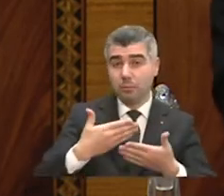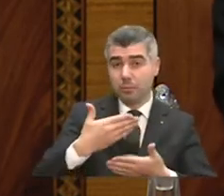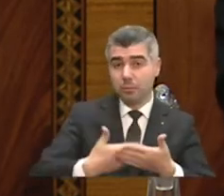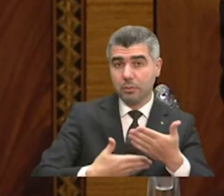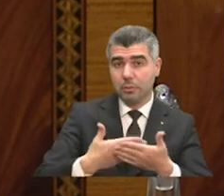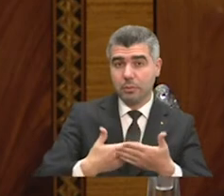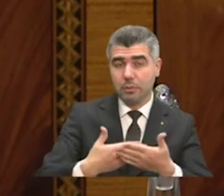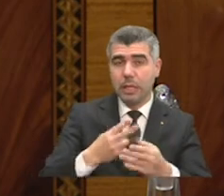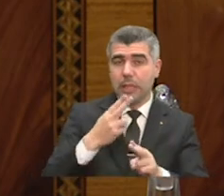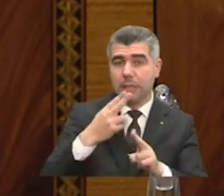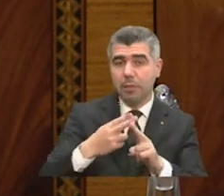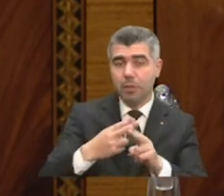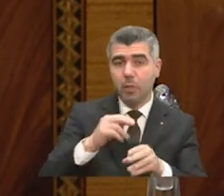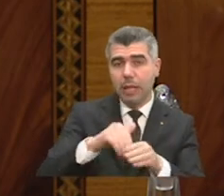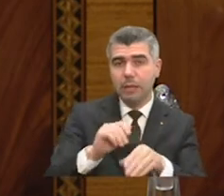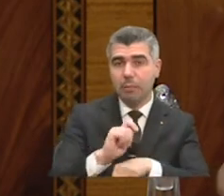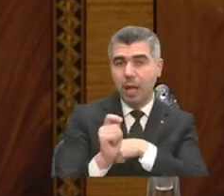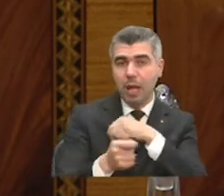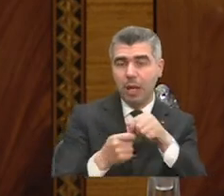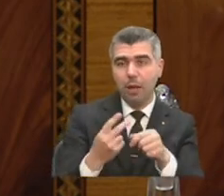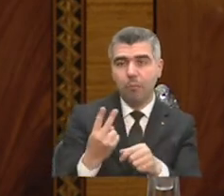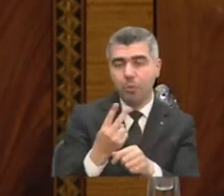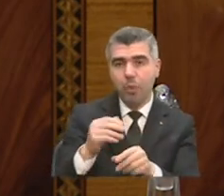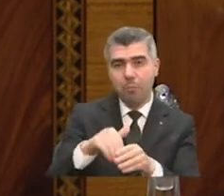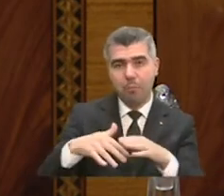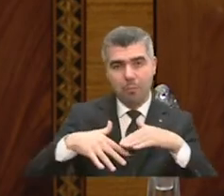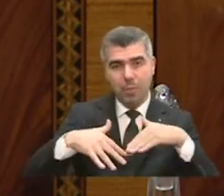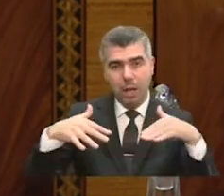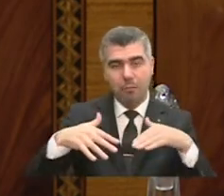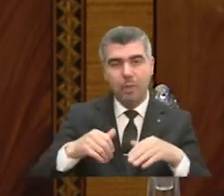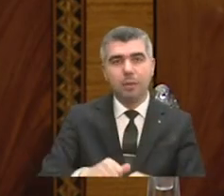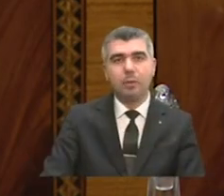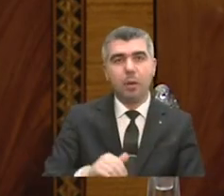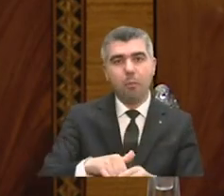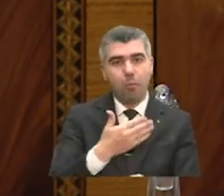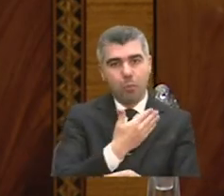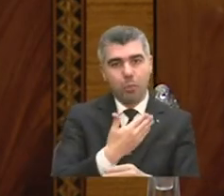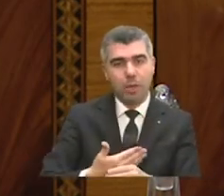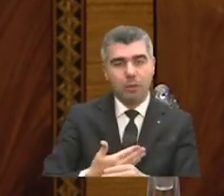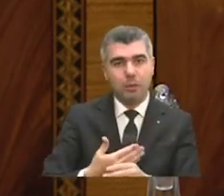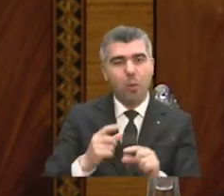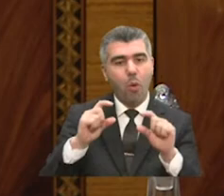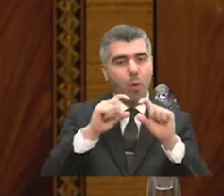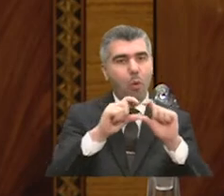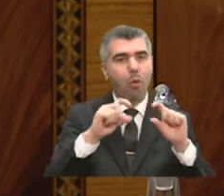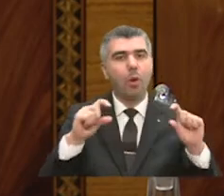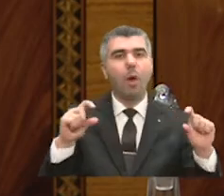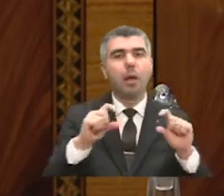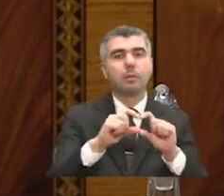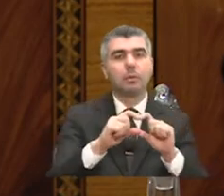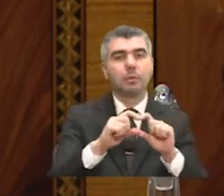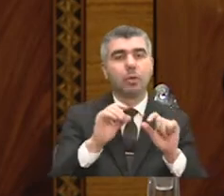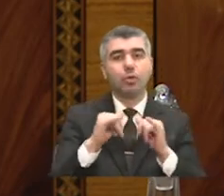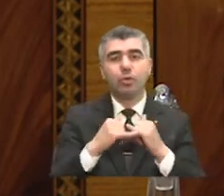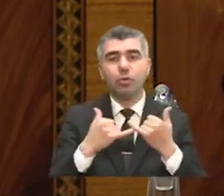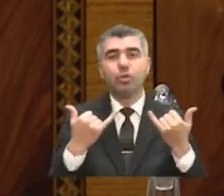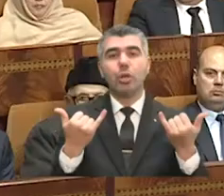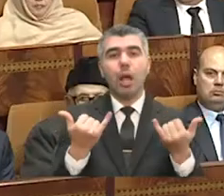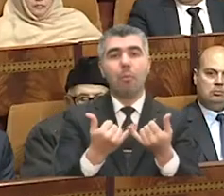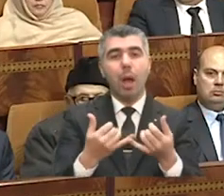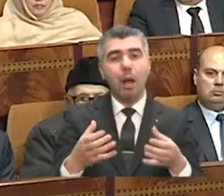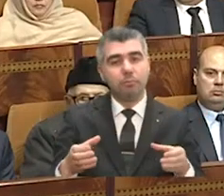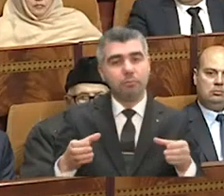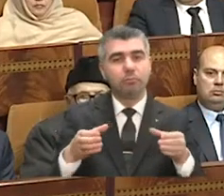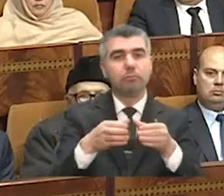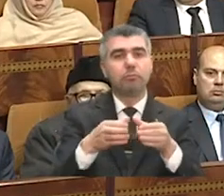président, mesdames et messieurs les parlementaires, donc au nom du groupe la Haraka, nous avons